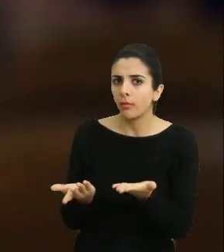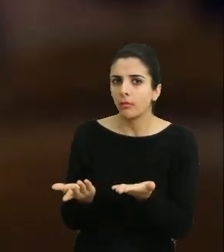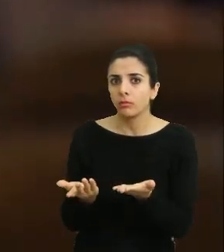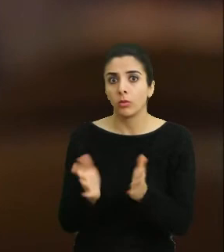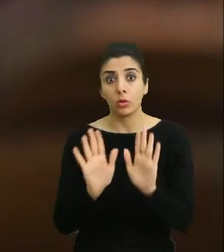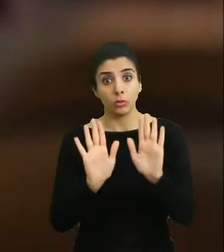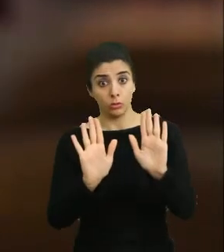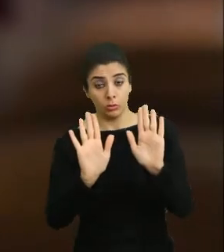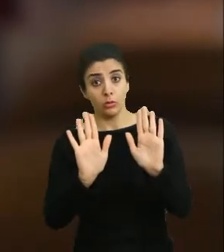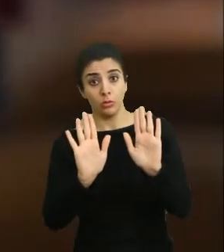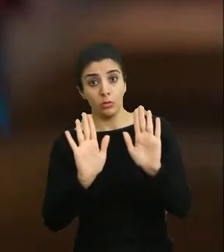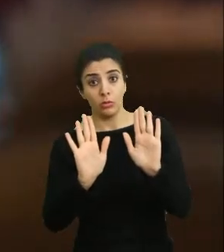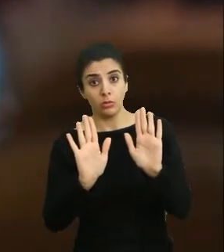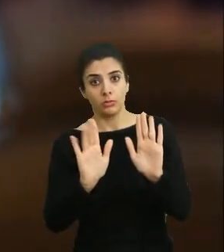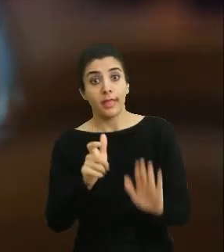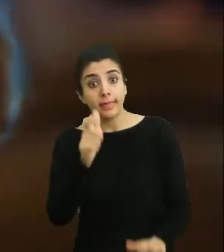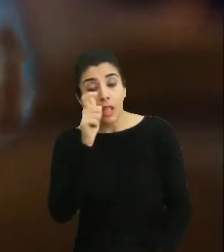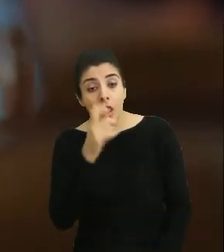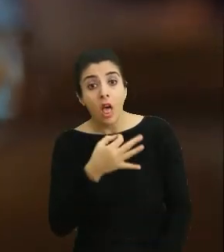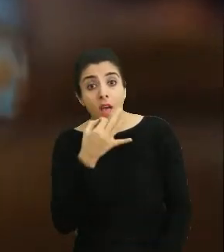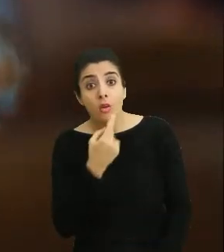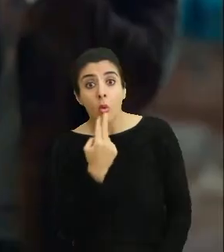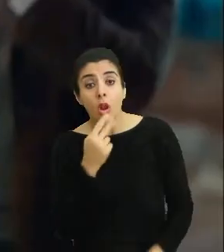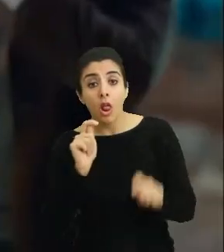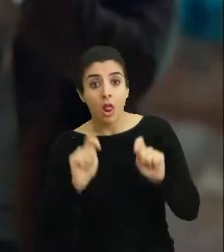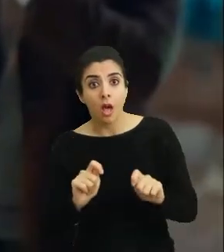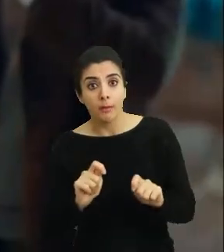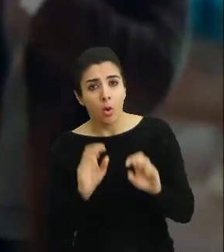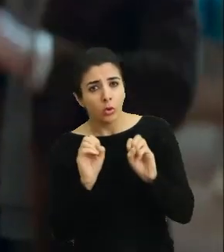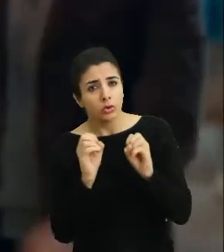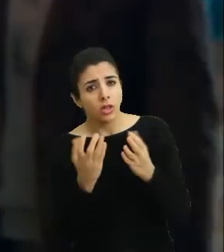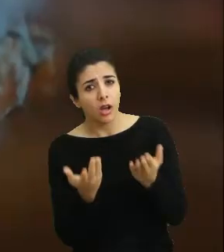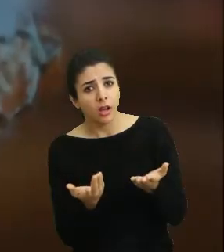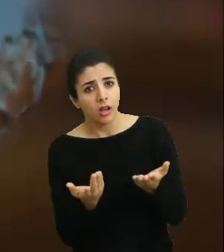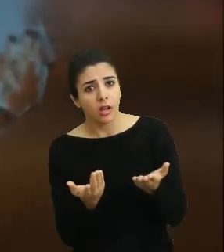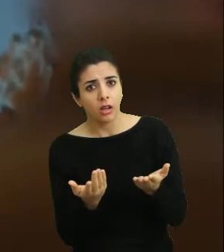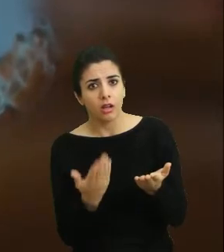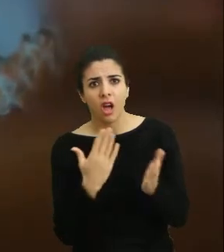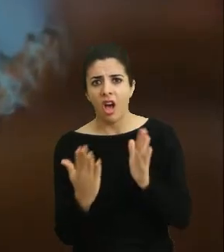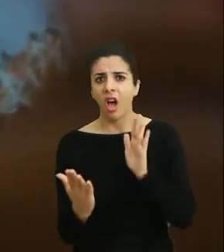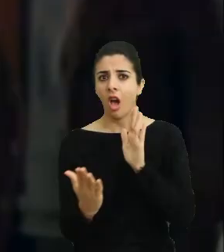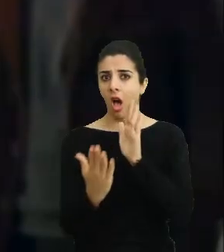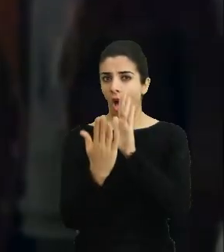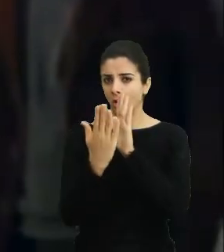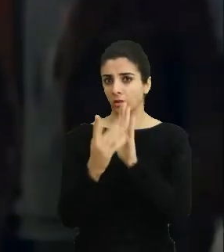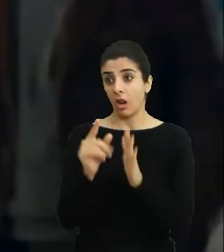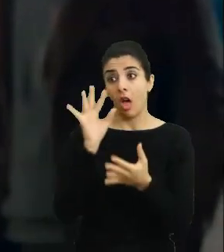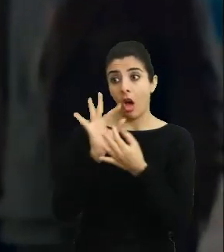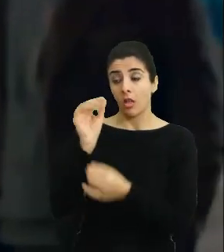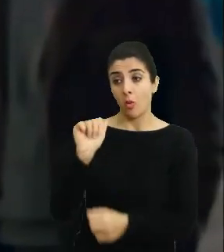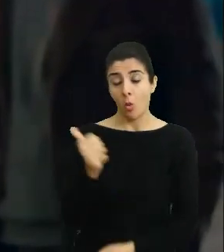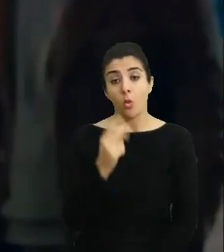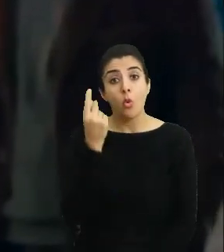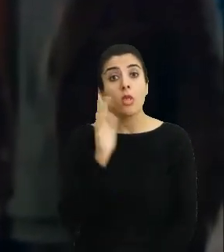Hop hop. Dikkatli ifadeler kullan hoca. Kar maskesi takmış. Karşında bir önder olduğunu unutma. Silah